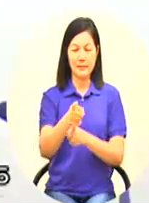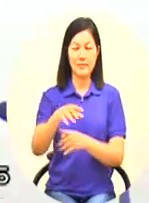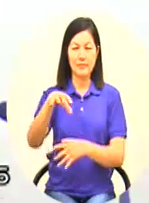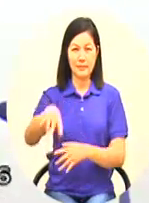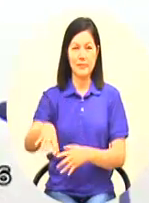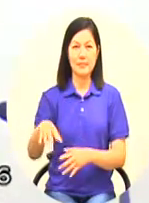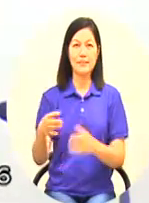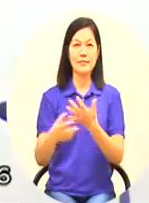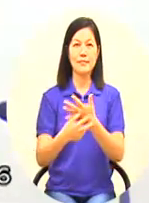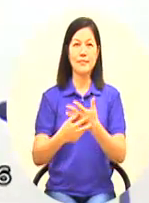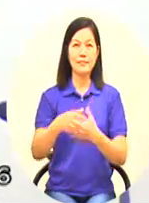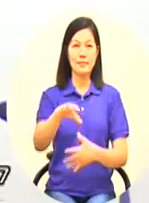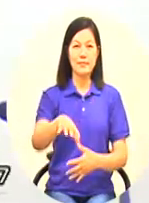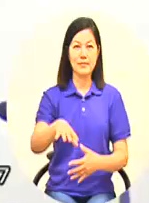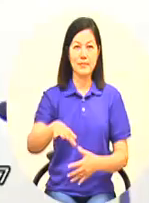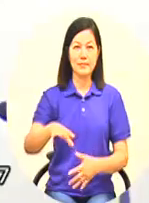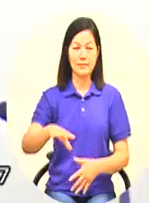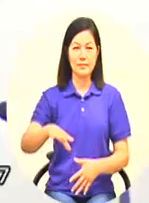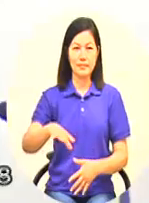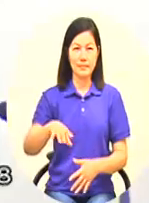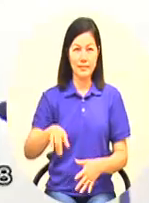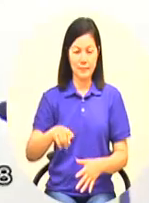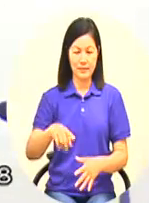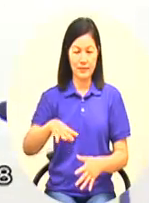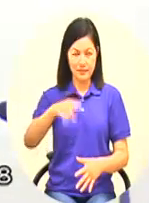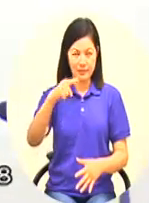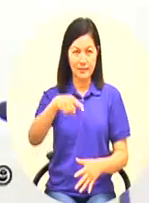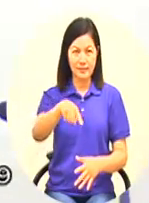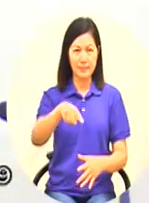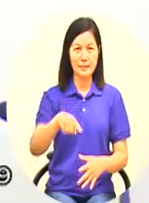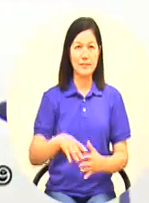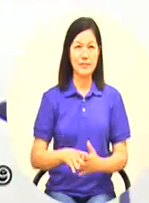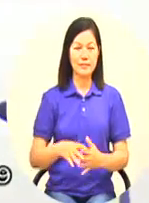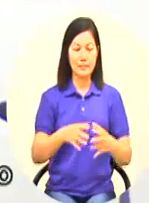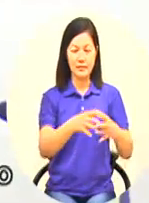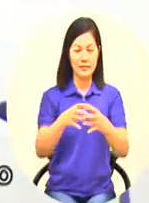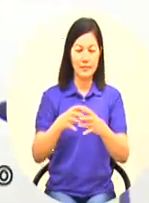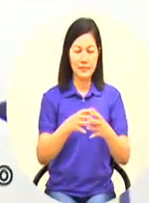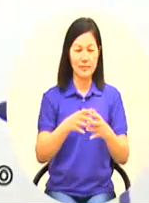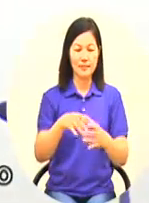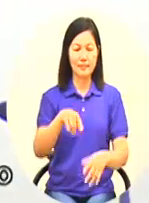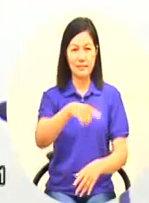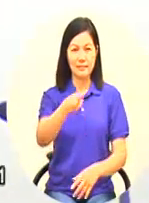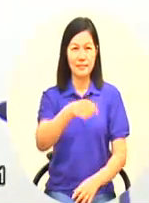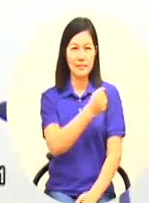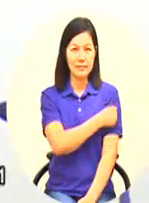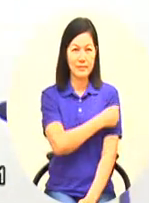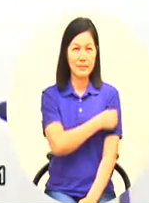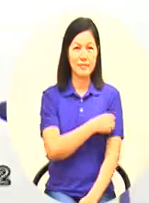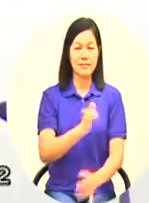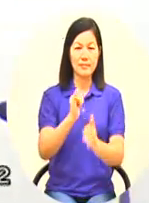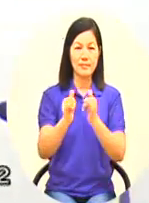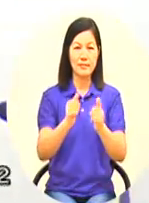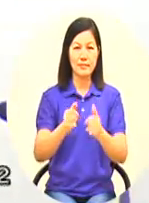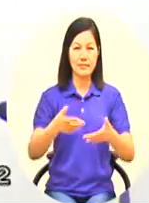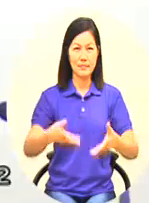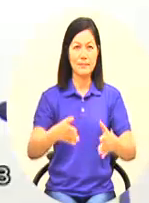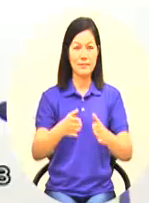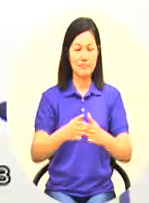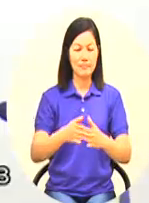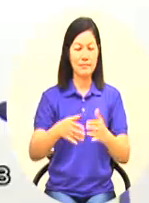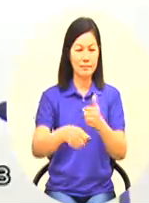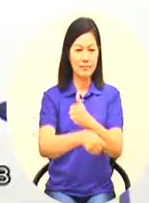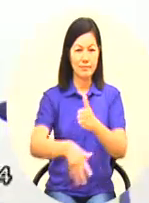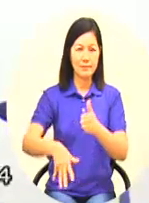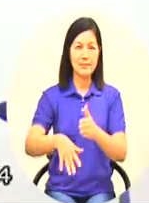局，都是第一线的，也是各局处的这团队都非常的辛苦，也是我们市民最重要的一个部门。那